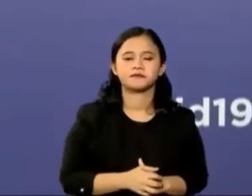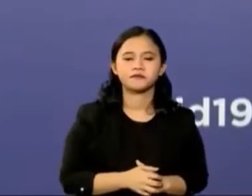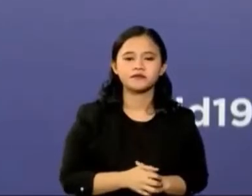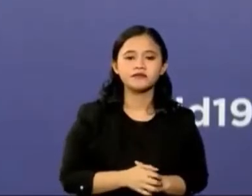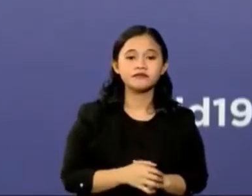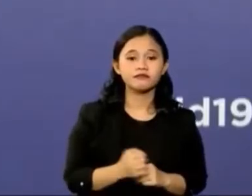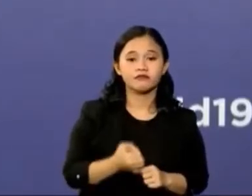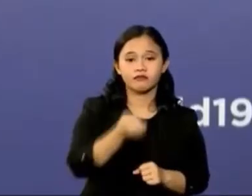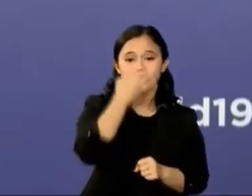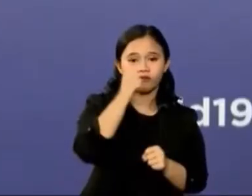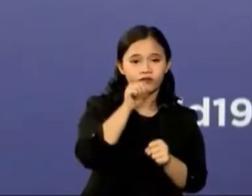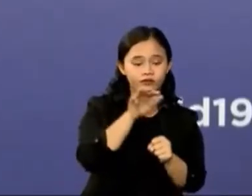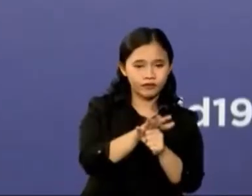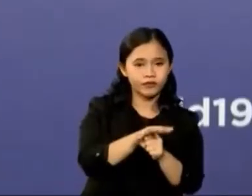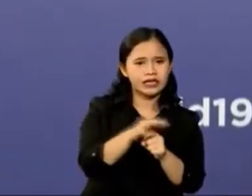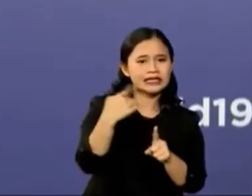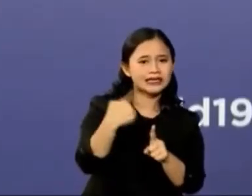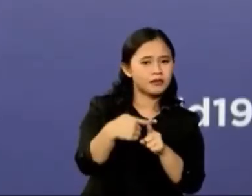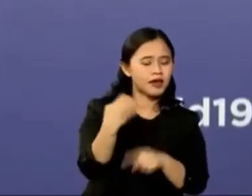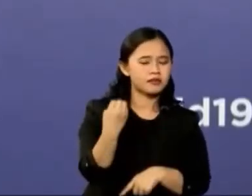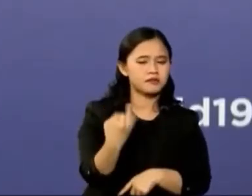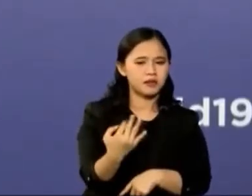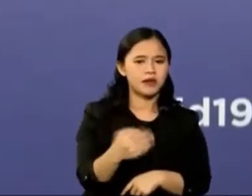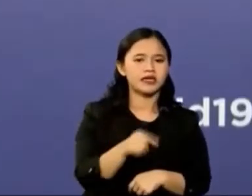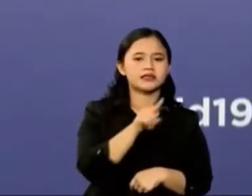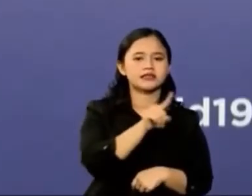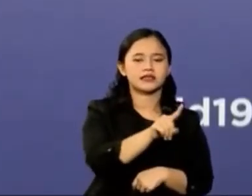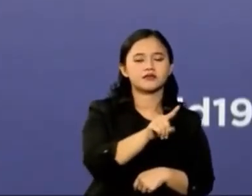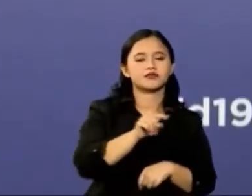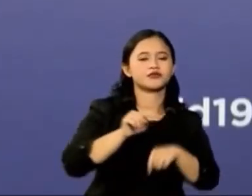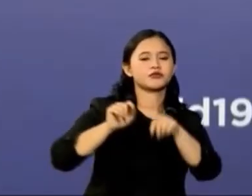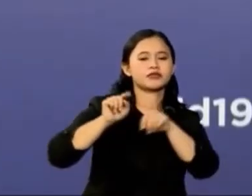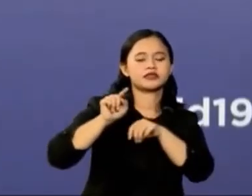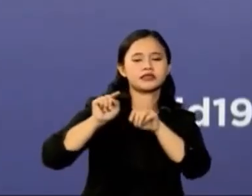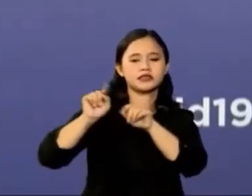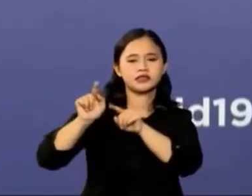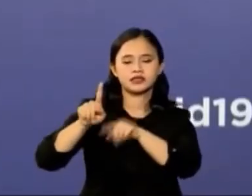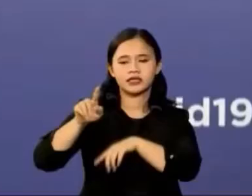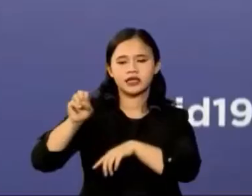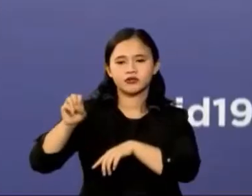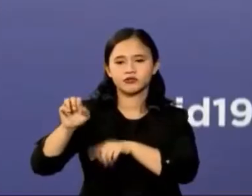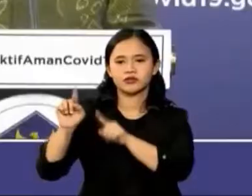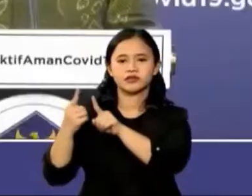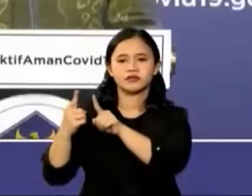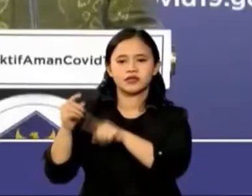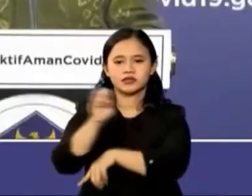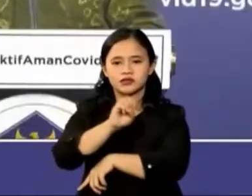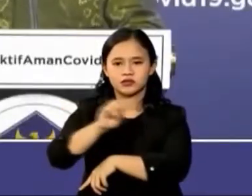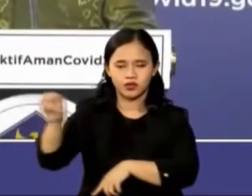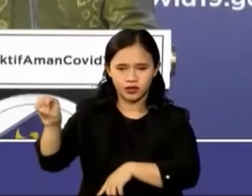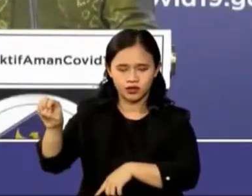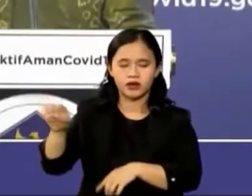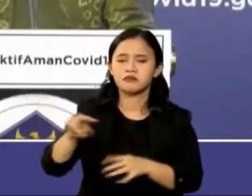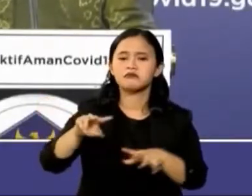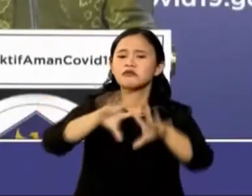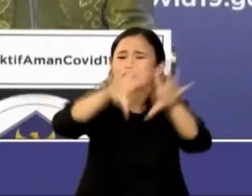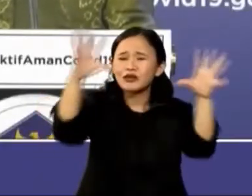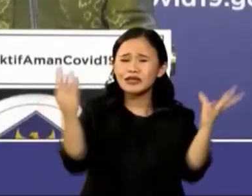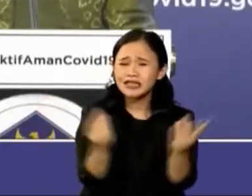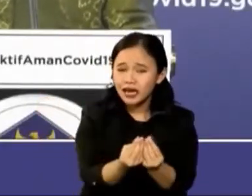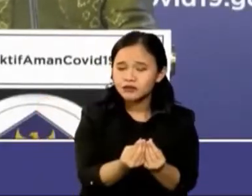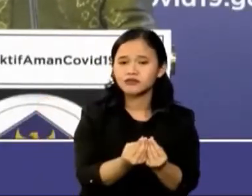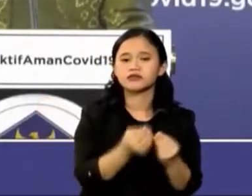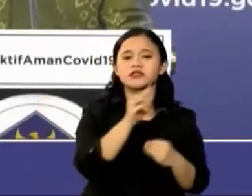yang positif adalah sebanyak 1.111 orang, sehingga total